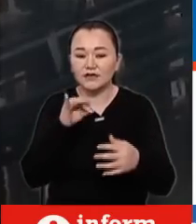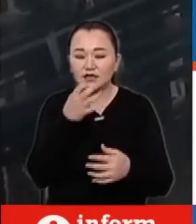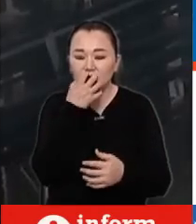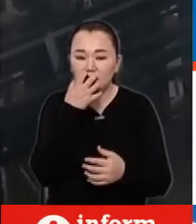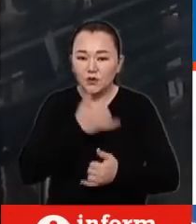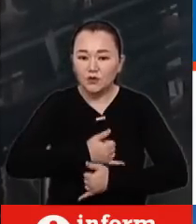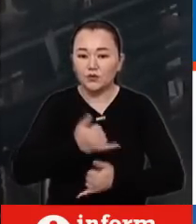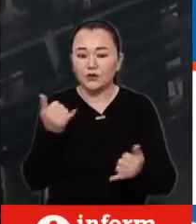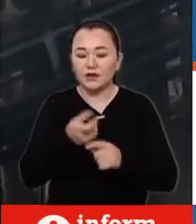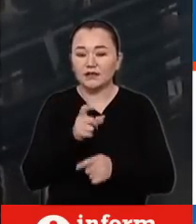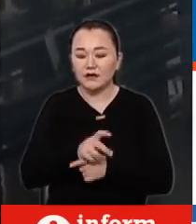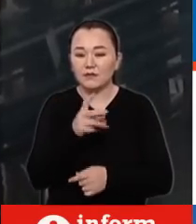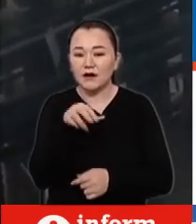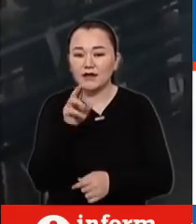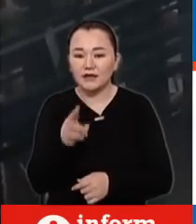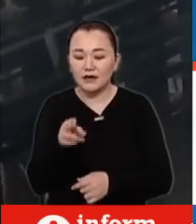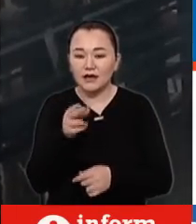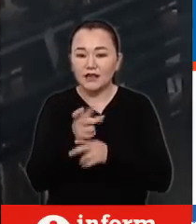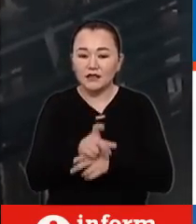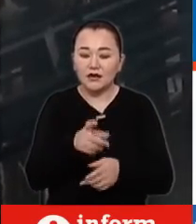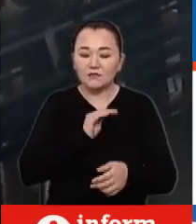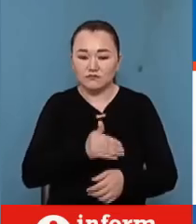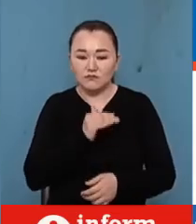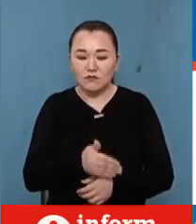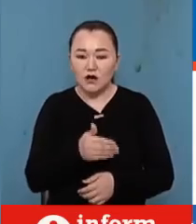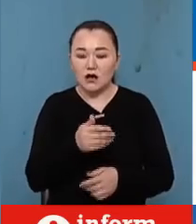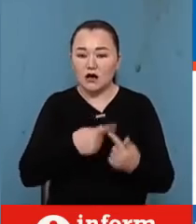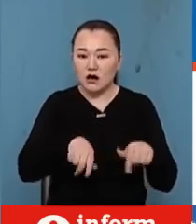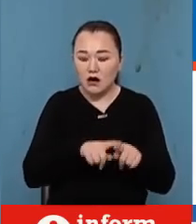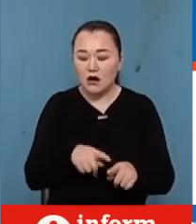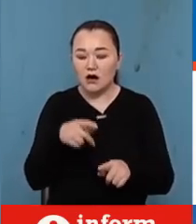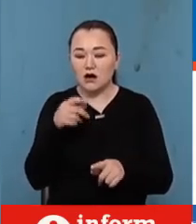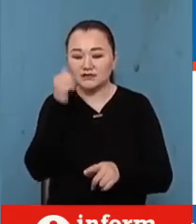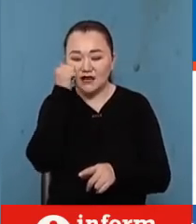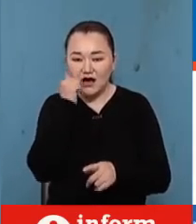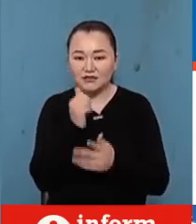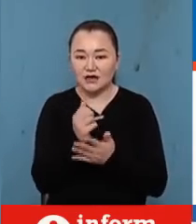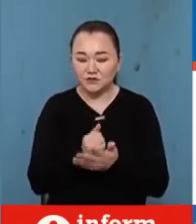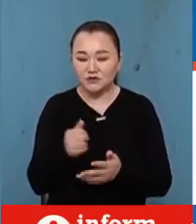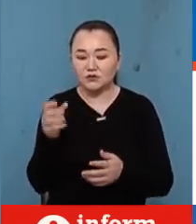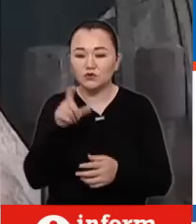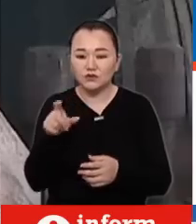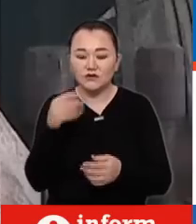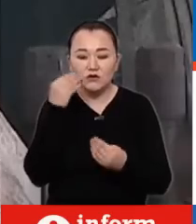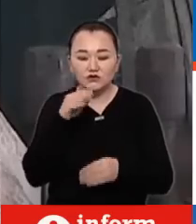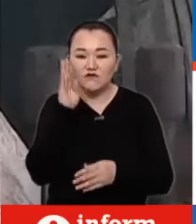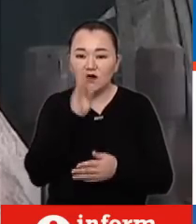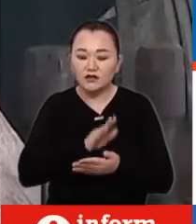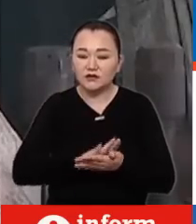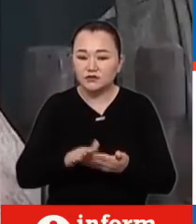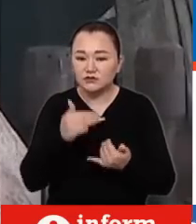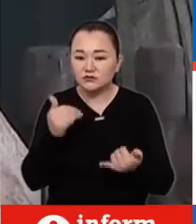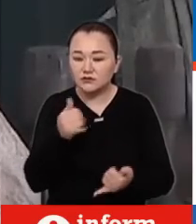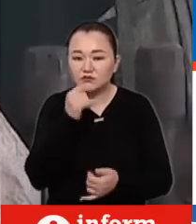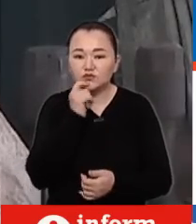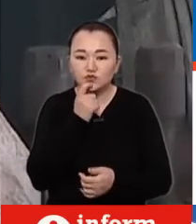жылумен қамтамасыз етіп отырған МАЭК кәсіпорнындағы жабдықтардың тозығы жеткен. МАЭК басшылығы соның кесірінен халықты сапалы ауыз сумен қамтамасыз ету қиын